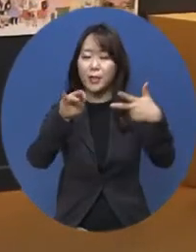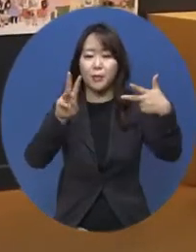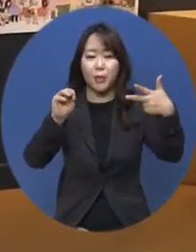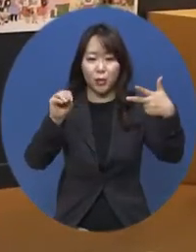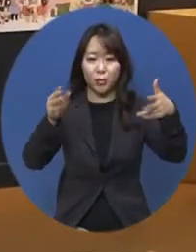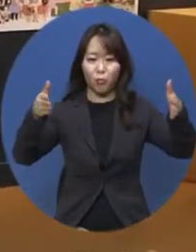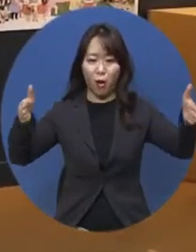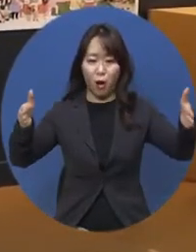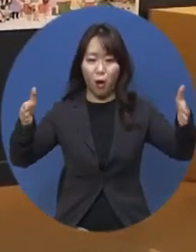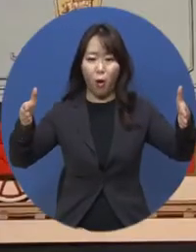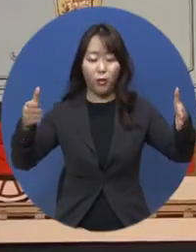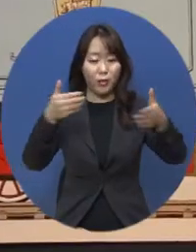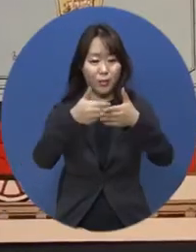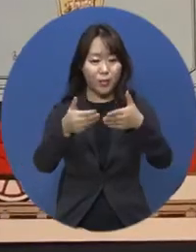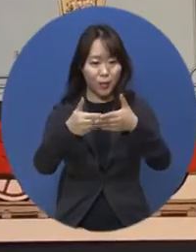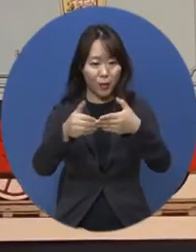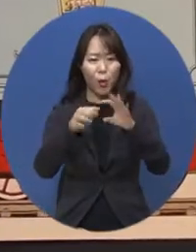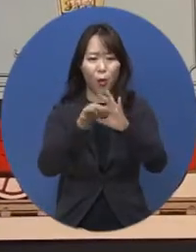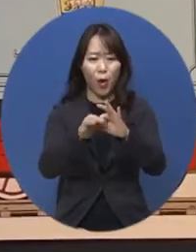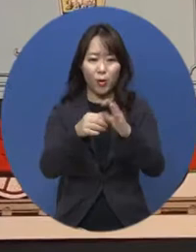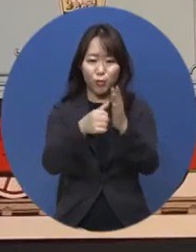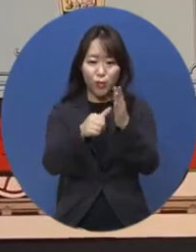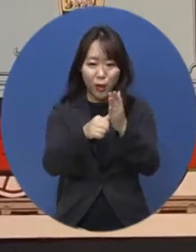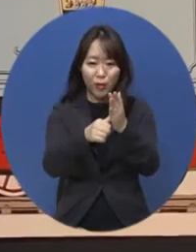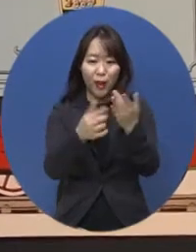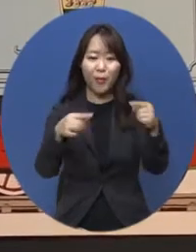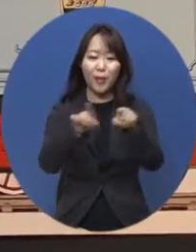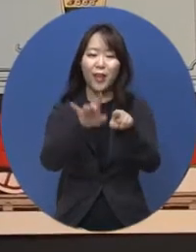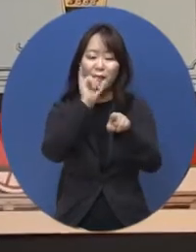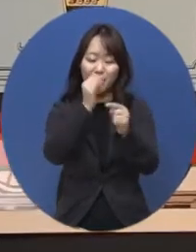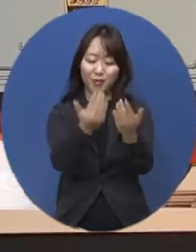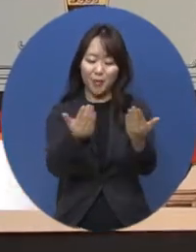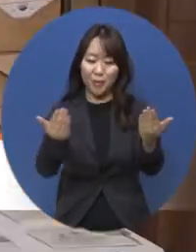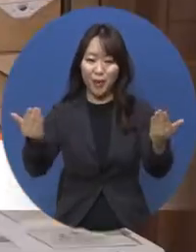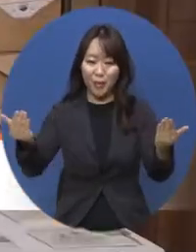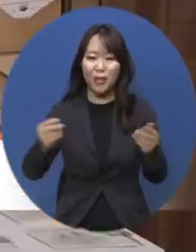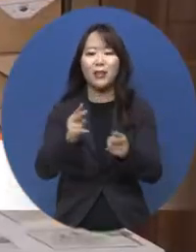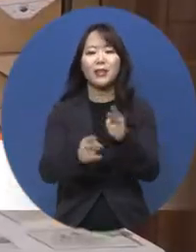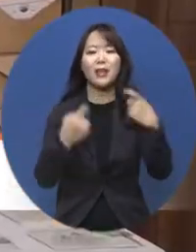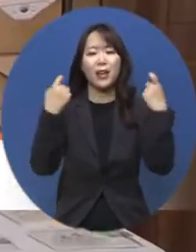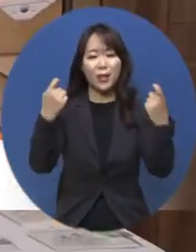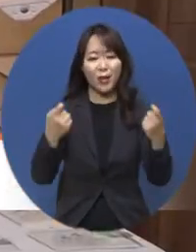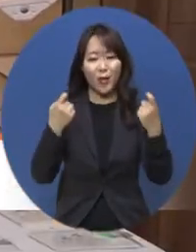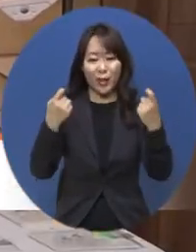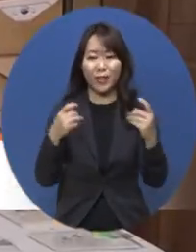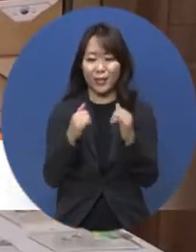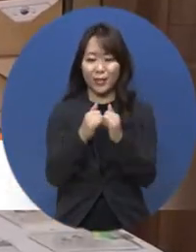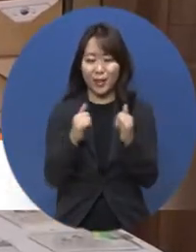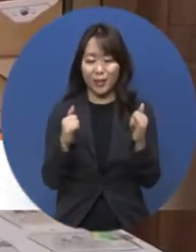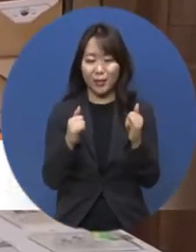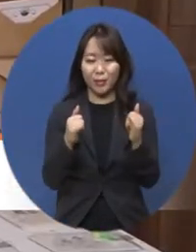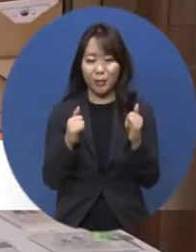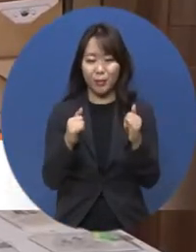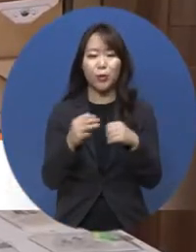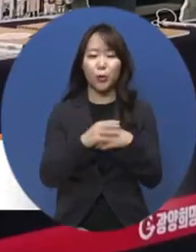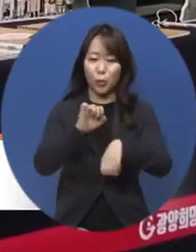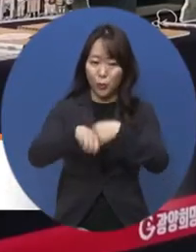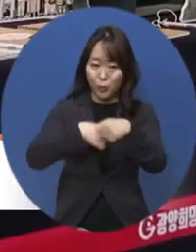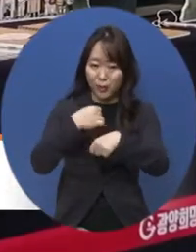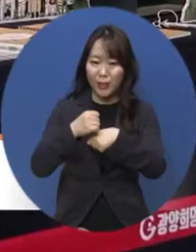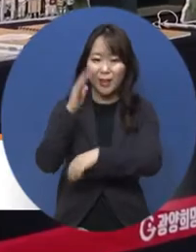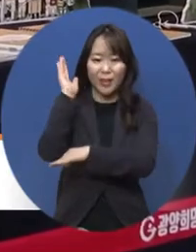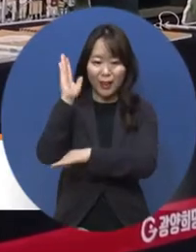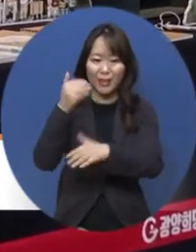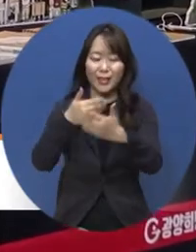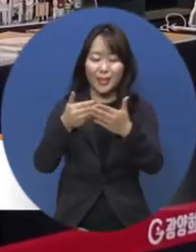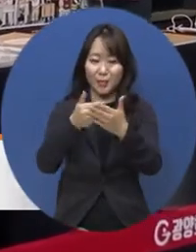길이의 기차 원화와 관련 소품이 비치된 전시장은 기차 여행을 떠나는 동물들의 이야기를